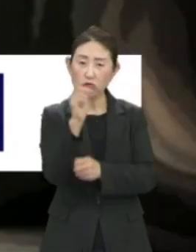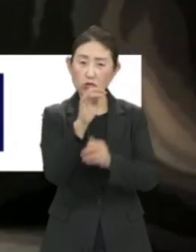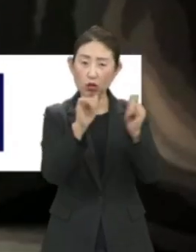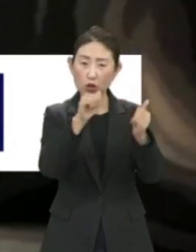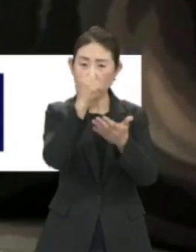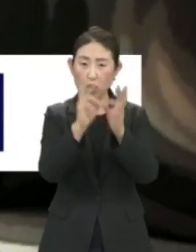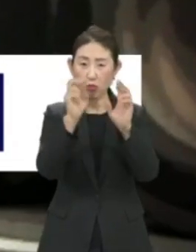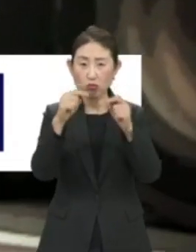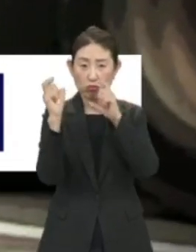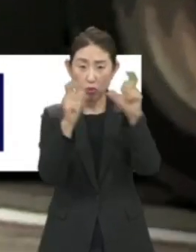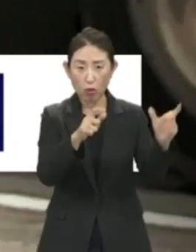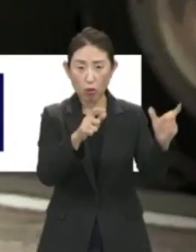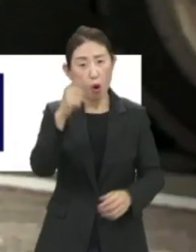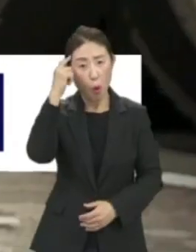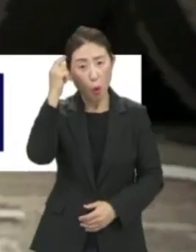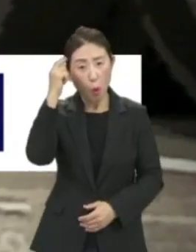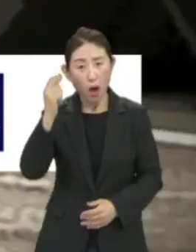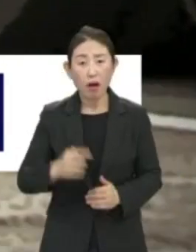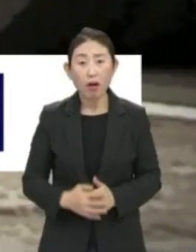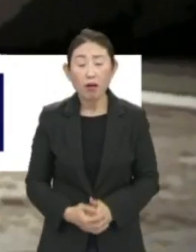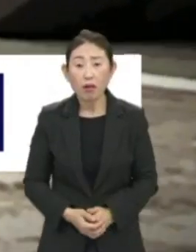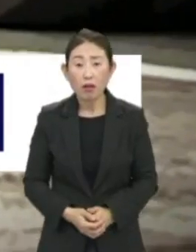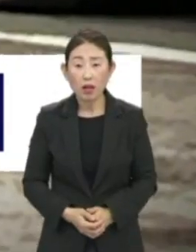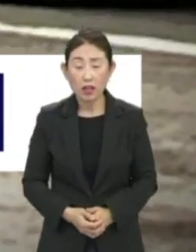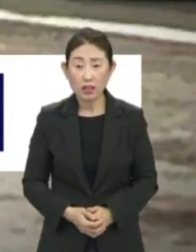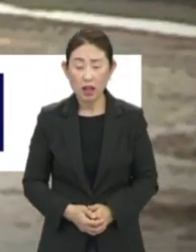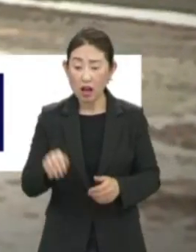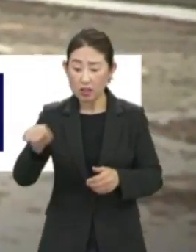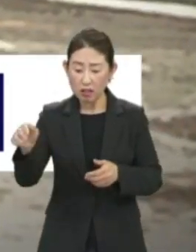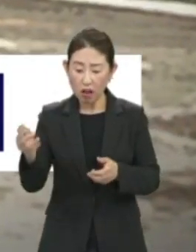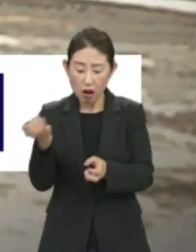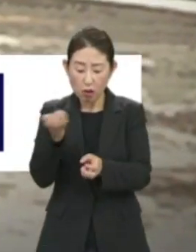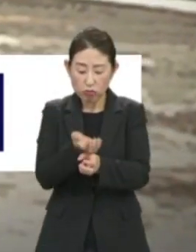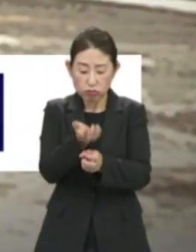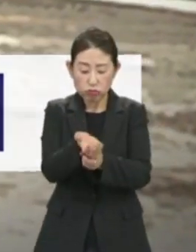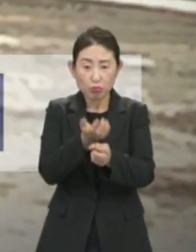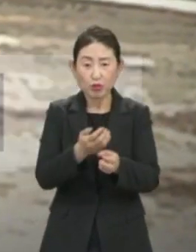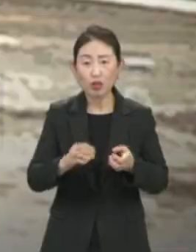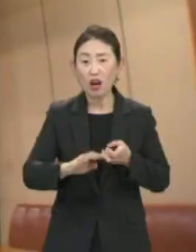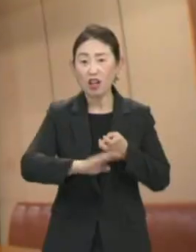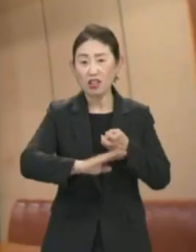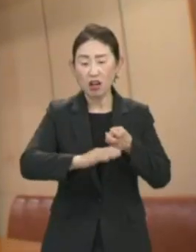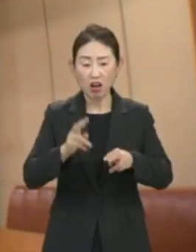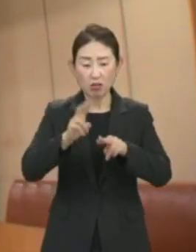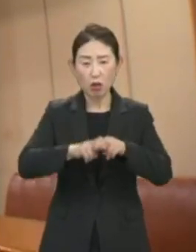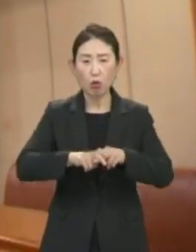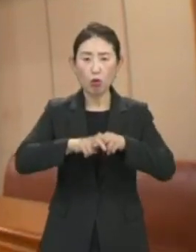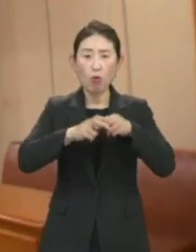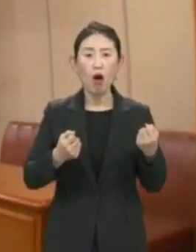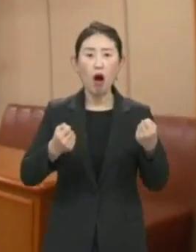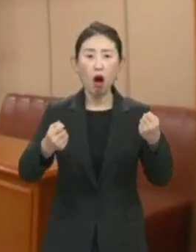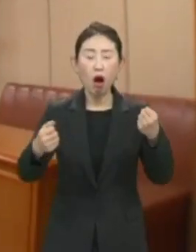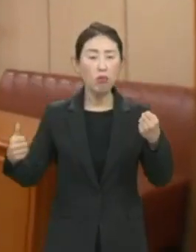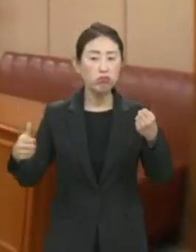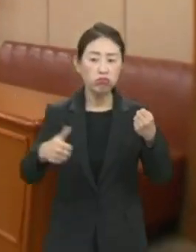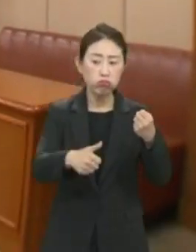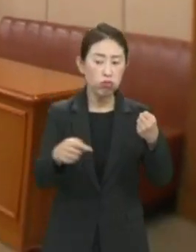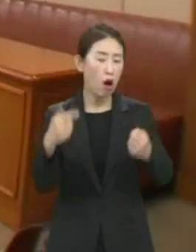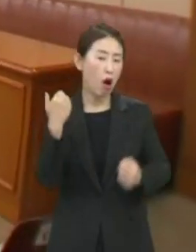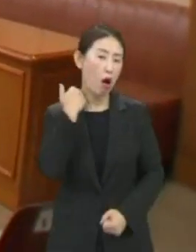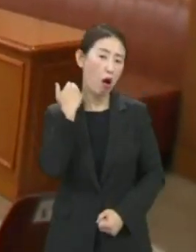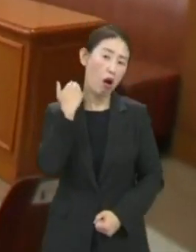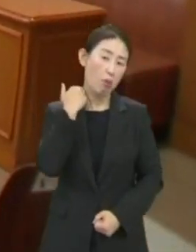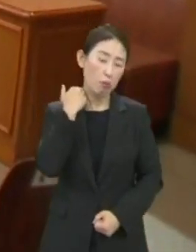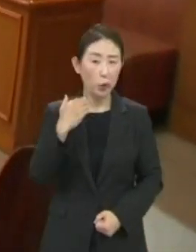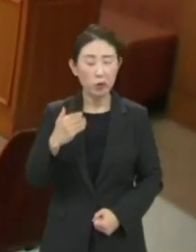무죄를 선고했습니다 재판부는 탁송차 운전석이 높아 피해자를 발견하는 것이 어렵다며 운전자가 주의 의무를